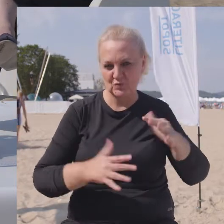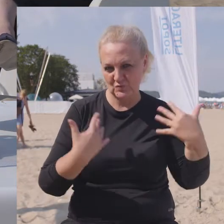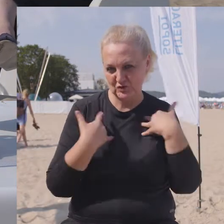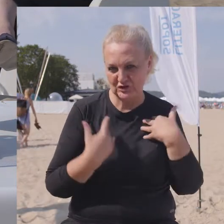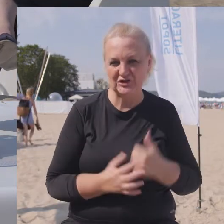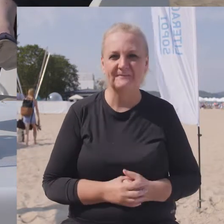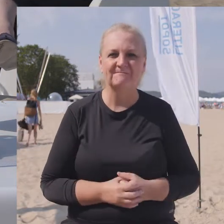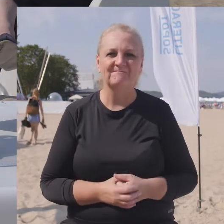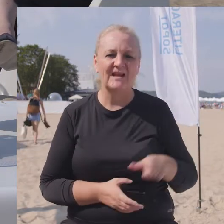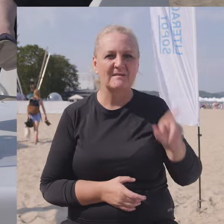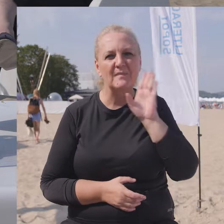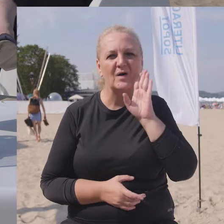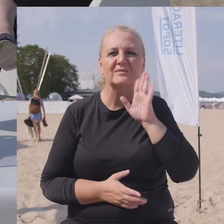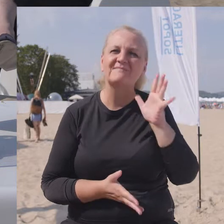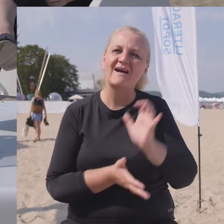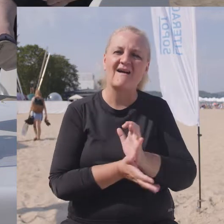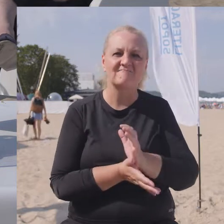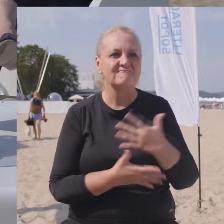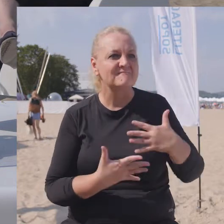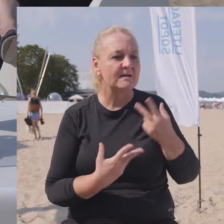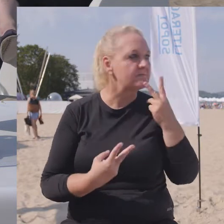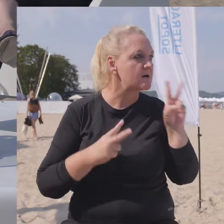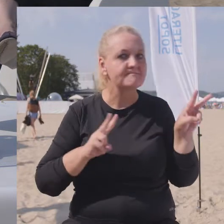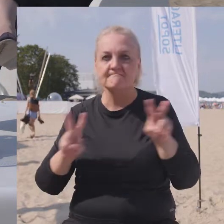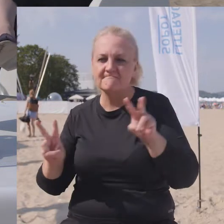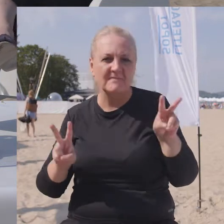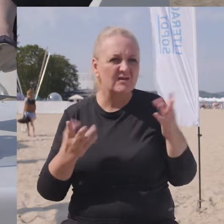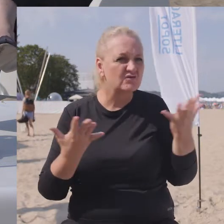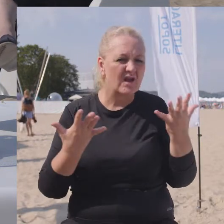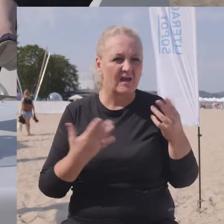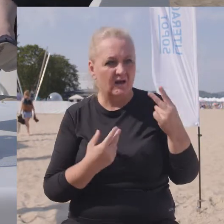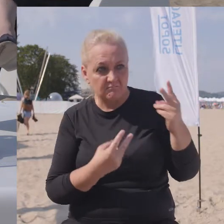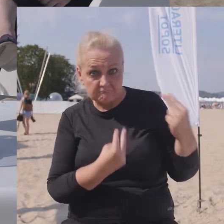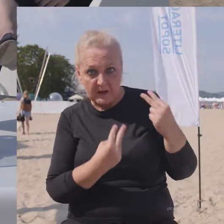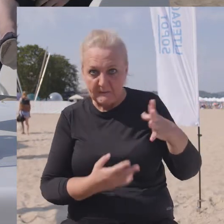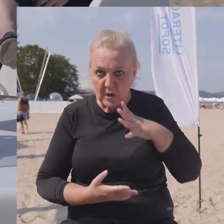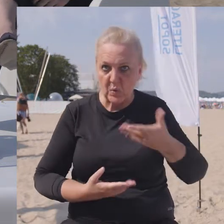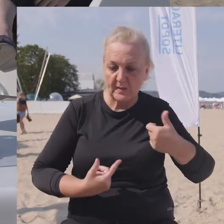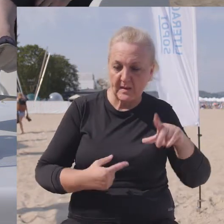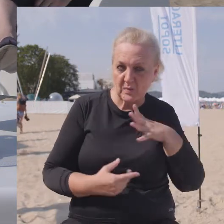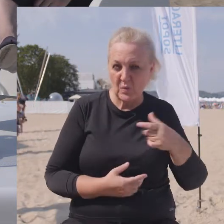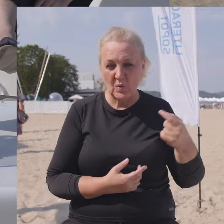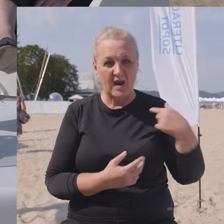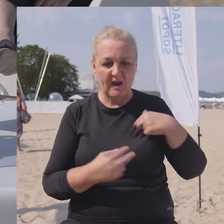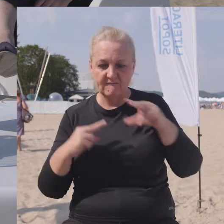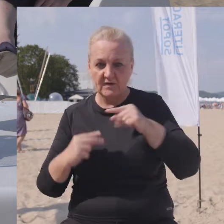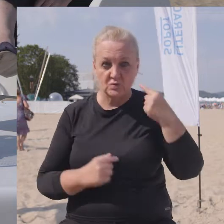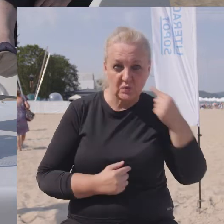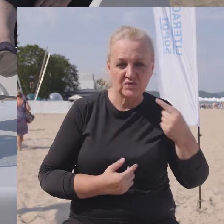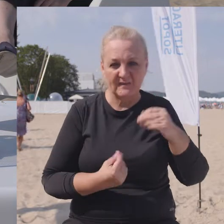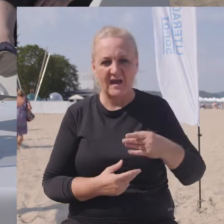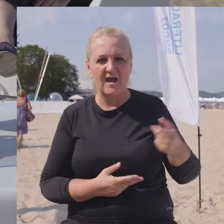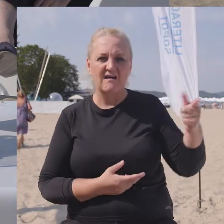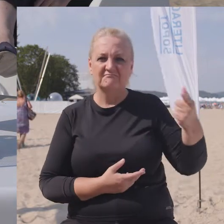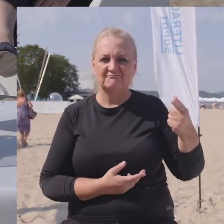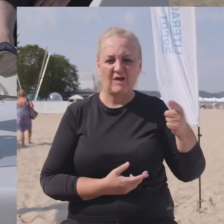życie, nerwowe patrzenie w kółko, czy widzieli, czy słyszeli, jak to